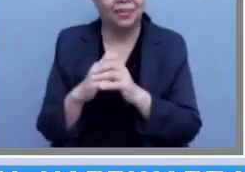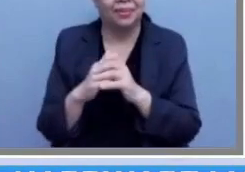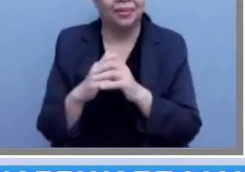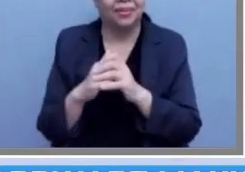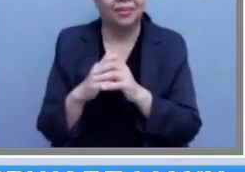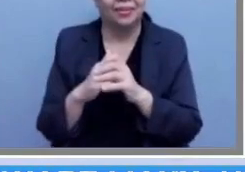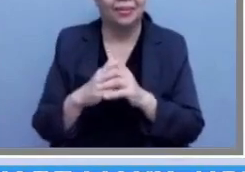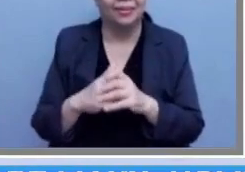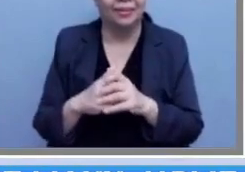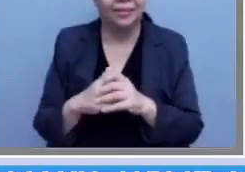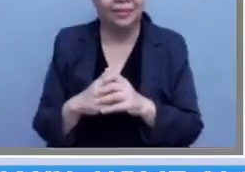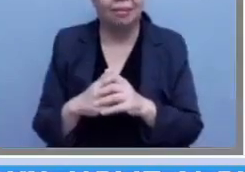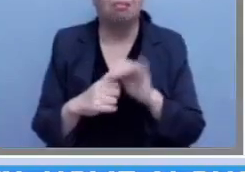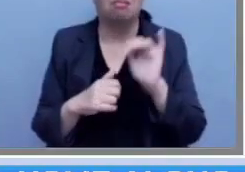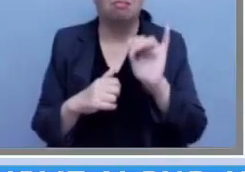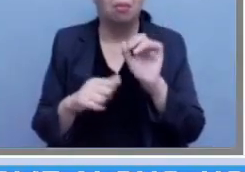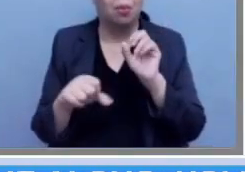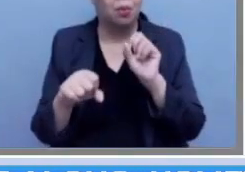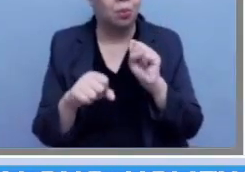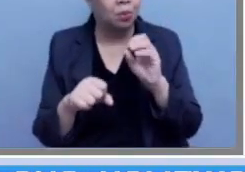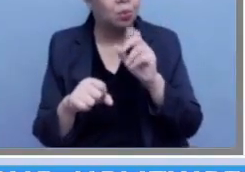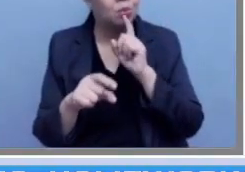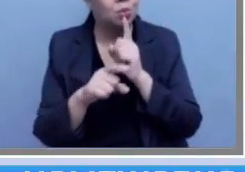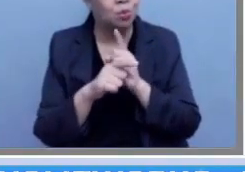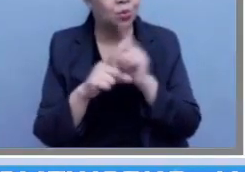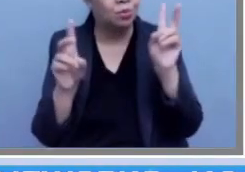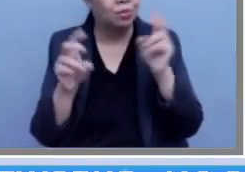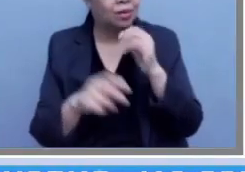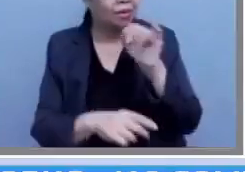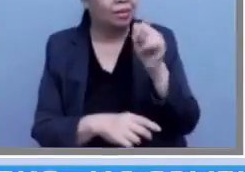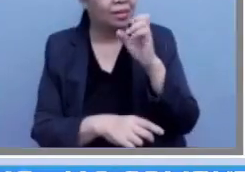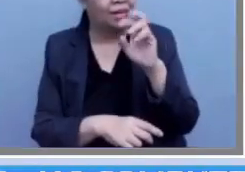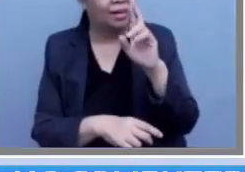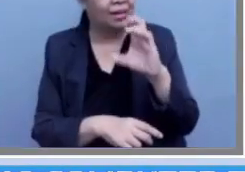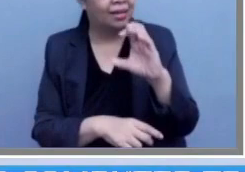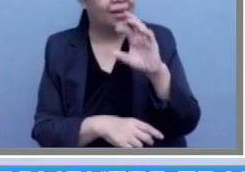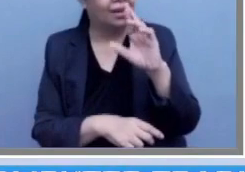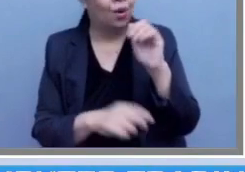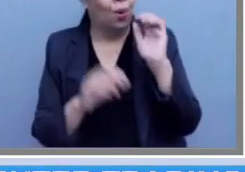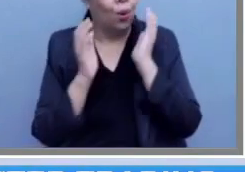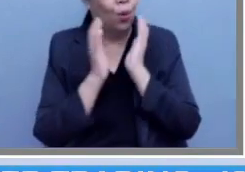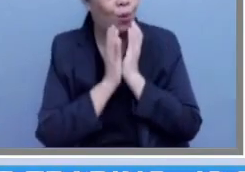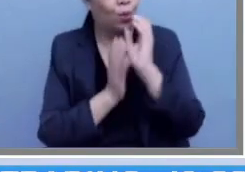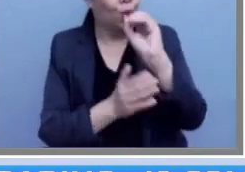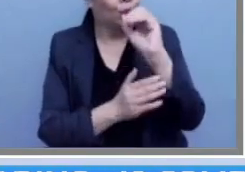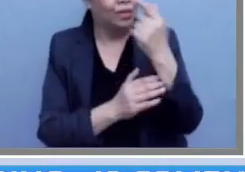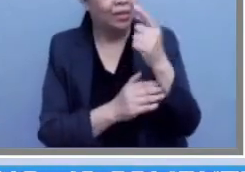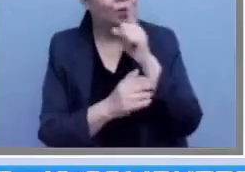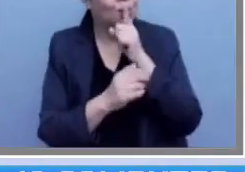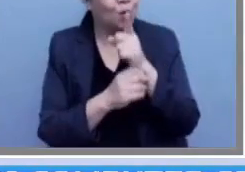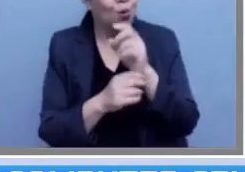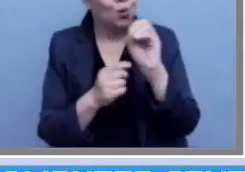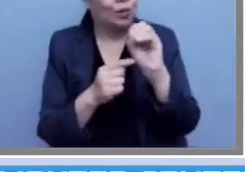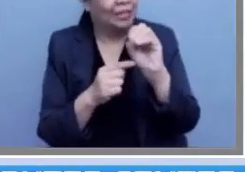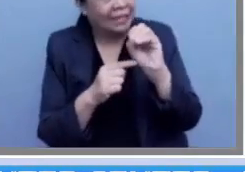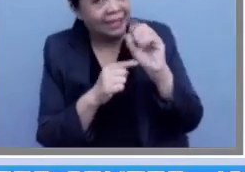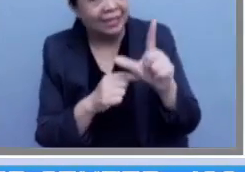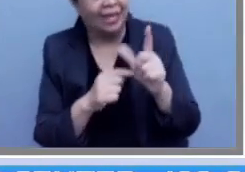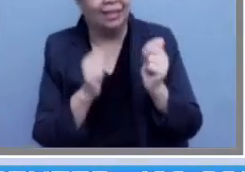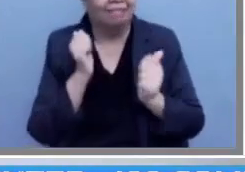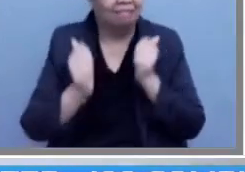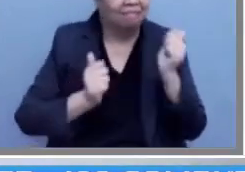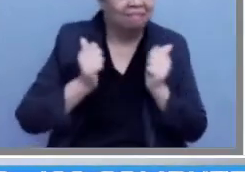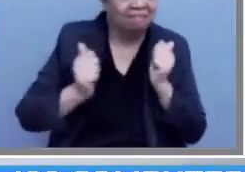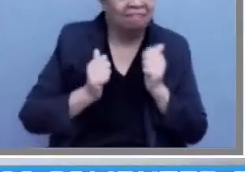ayun So talagang Kasi kapag kas sinabing Jerry kraval ' ba og original talaga og action star agag Mr